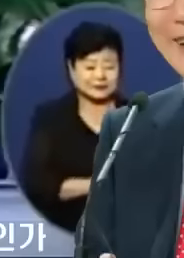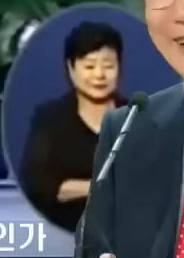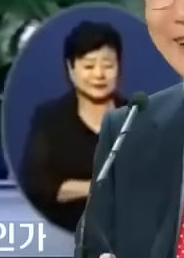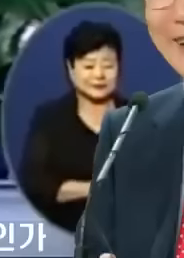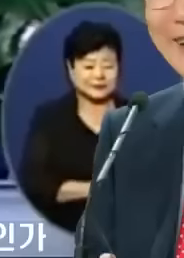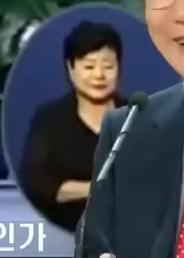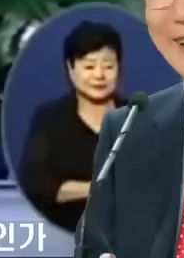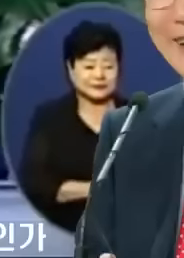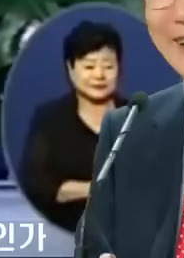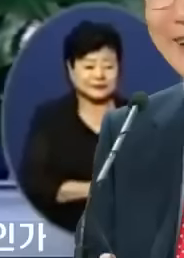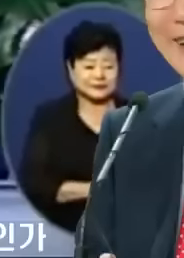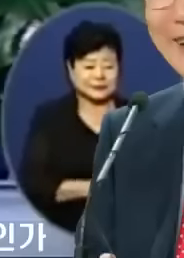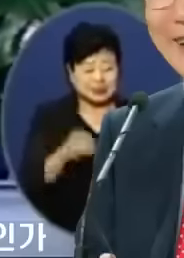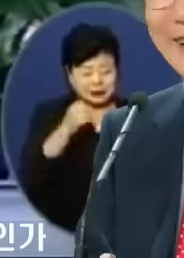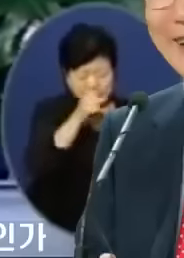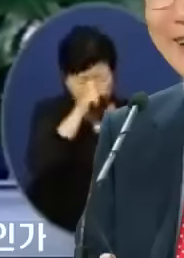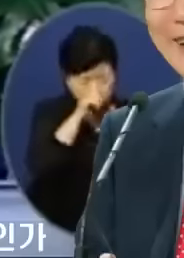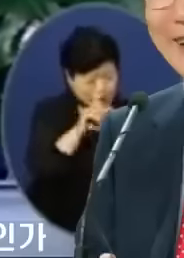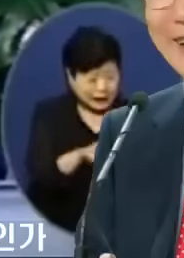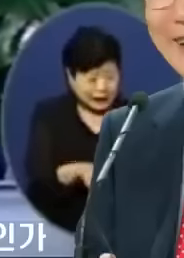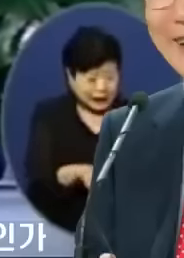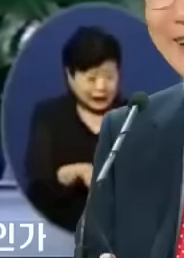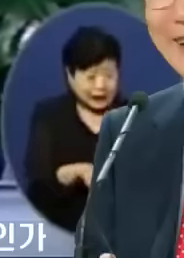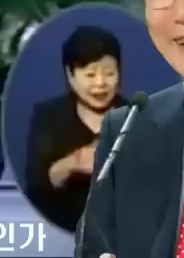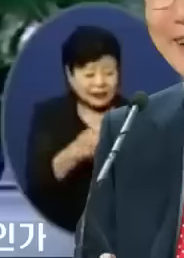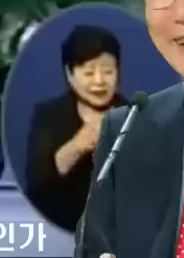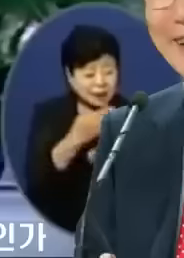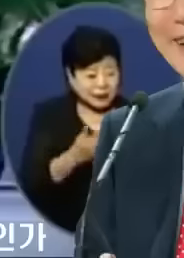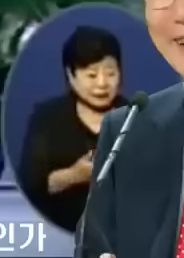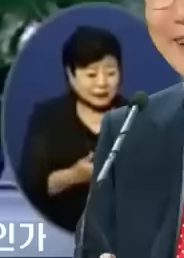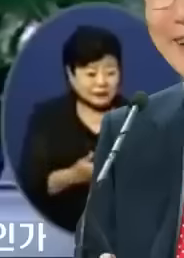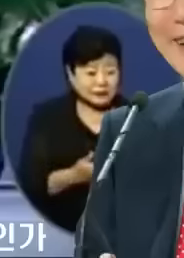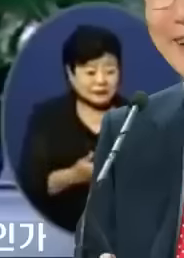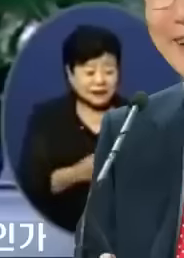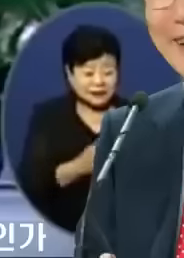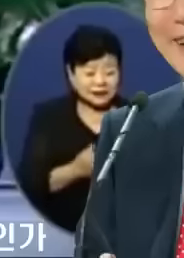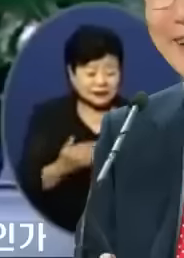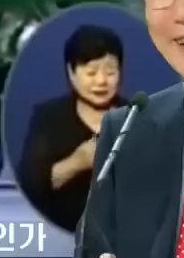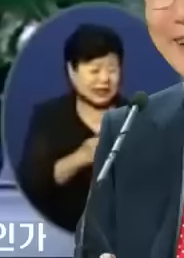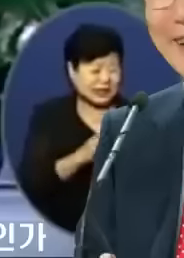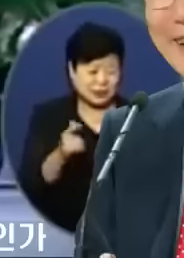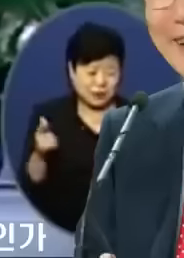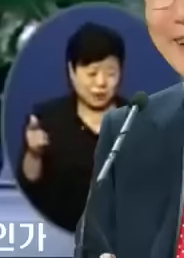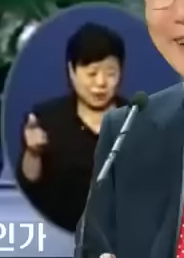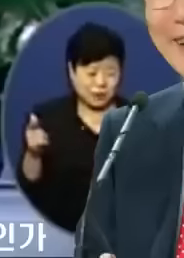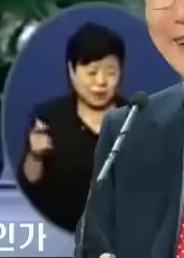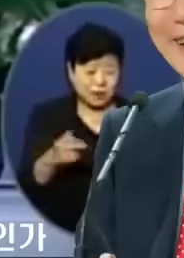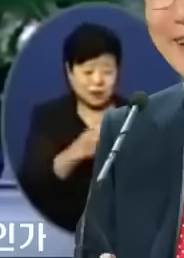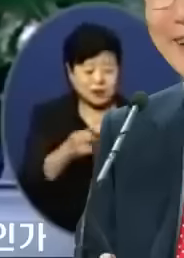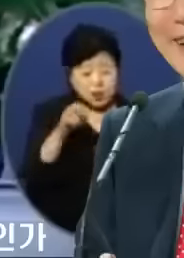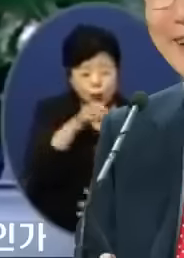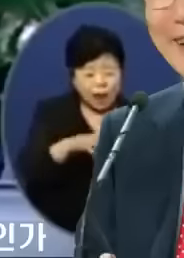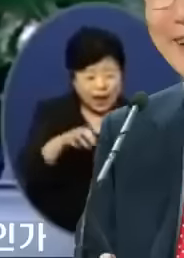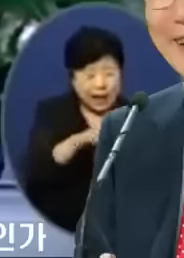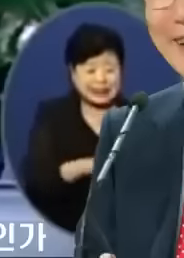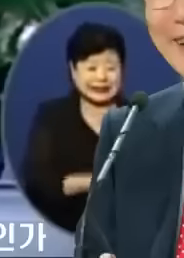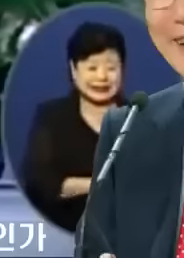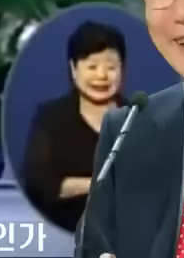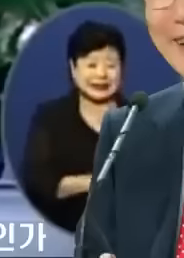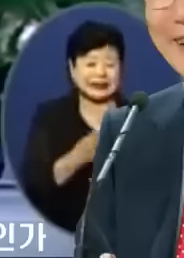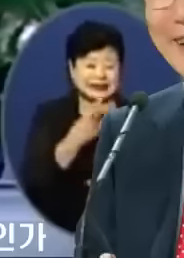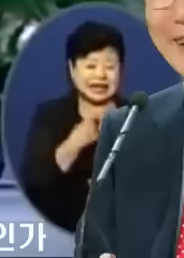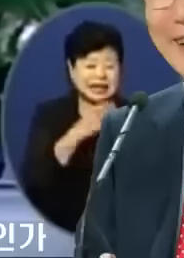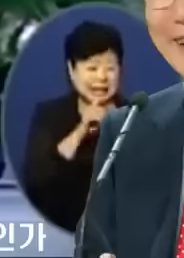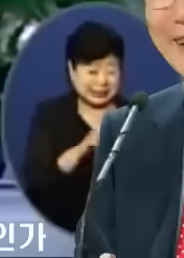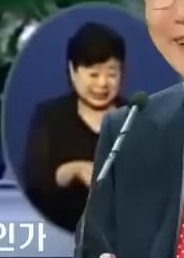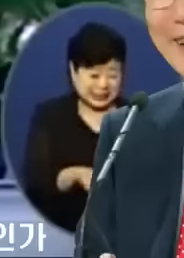것입니다. 그냥 좋을 때 은혜 받은 것은 큰 은혜가 안 되는 것입니다. 큰 환난을 당할